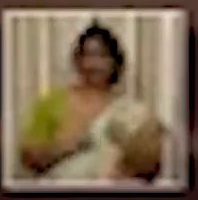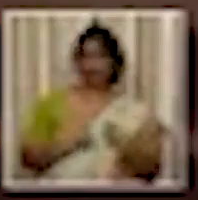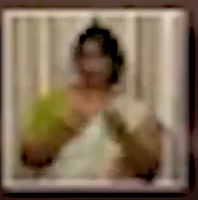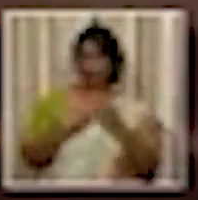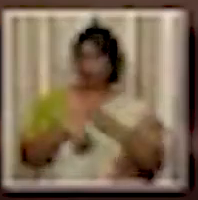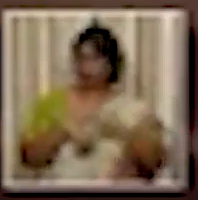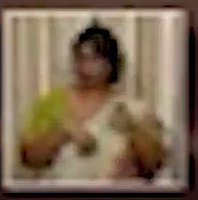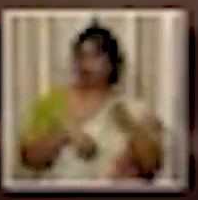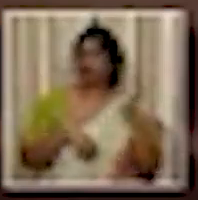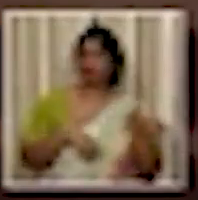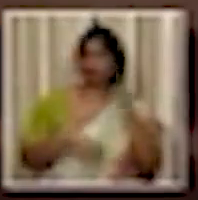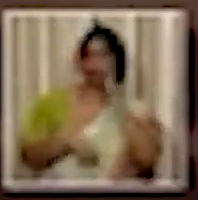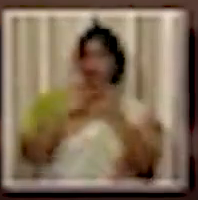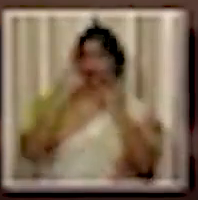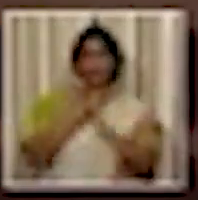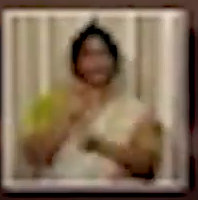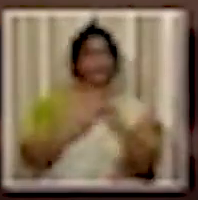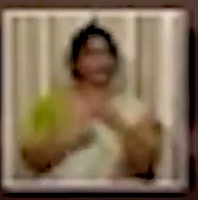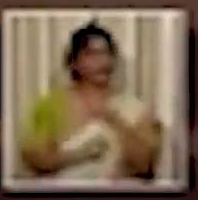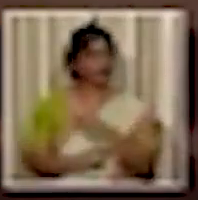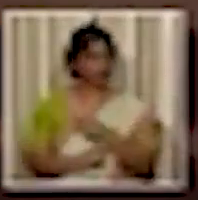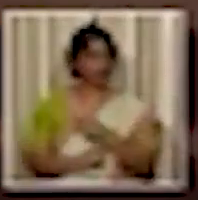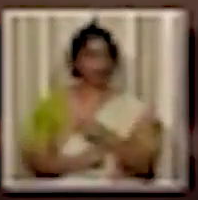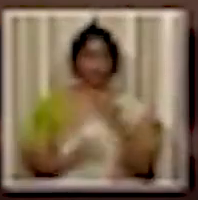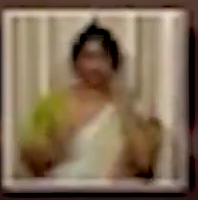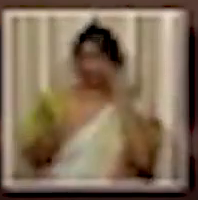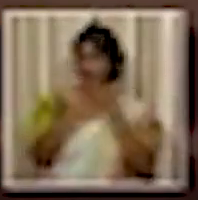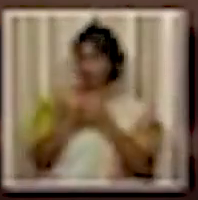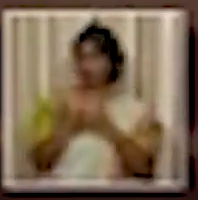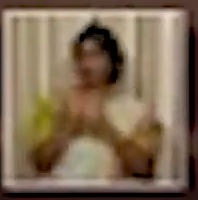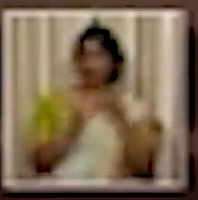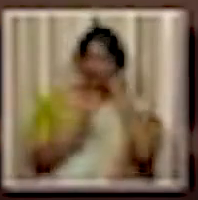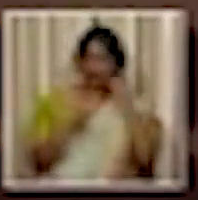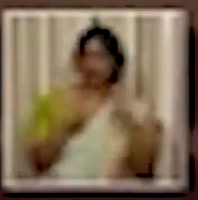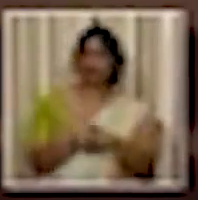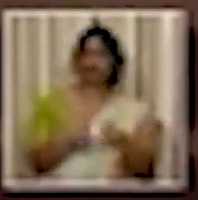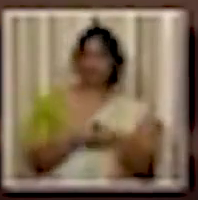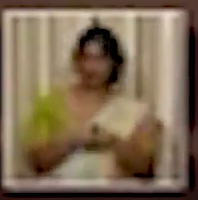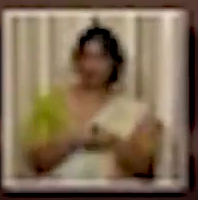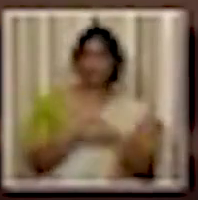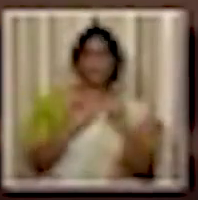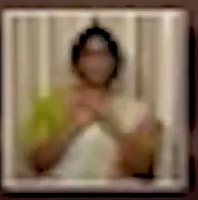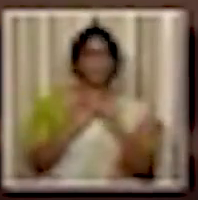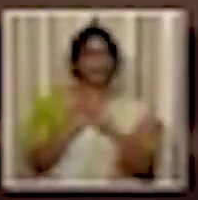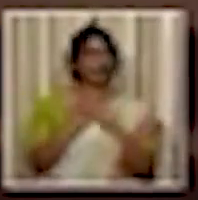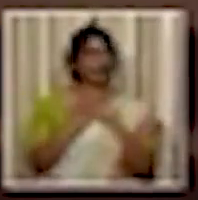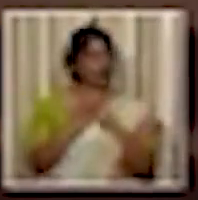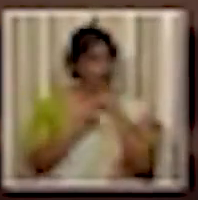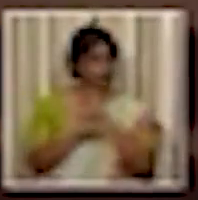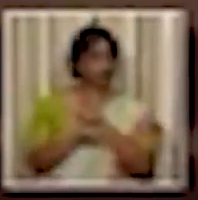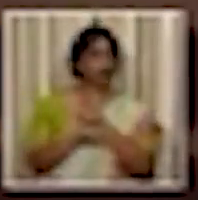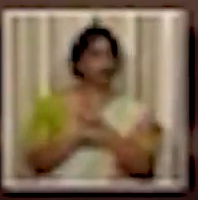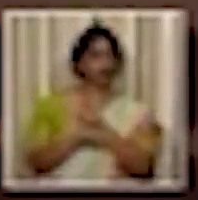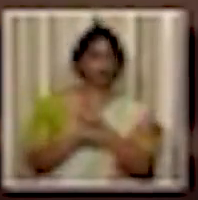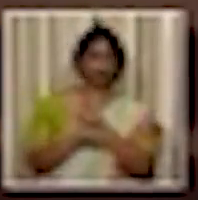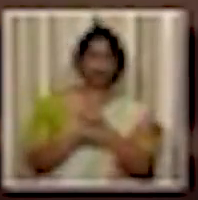තුරදී සංචාරක අමාත්‍යාංශය හරහා ඉදිරිපත් වෙච්චි යෝජනාවක් පරිදි VOI එකේ කැබිනට් පත්‍රිකාව